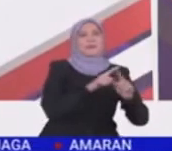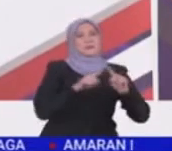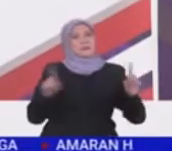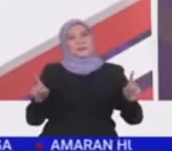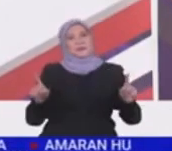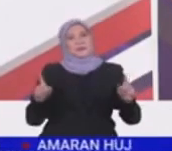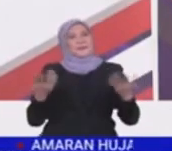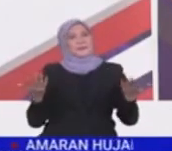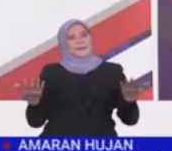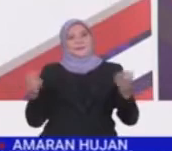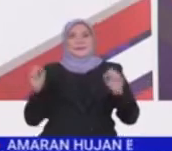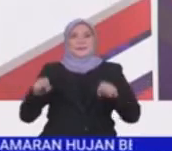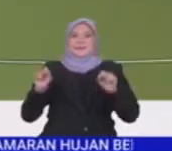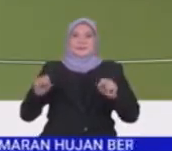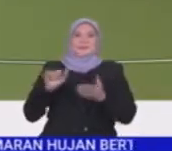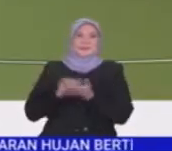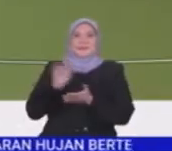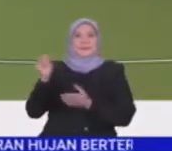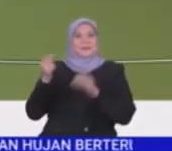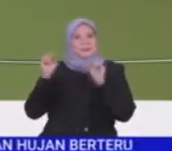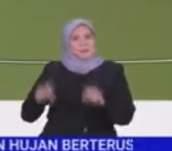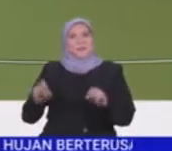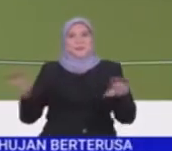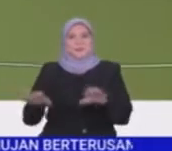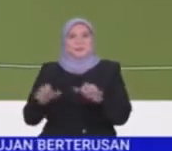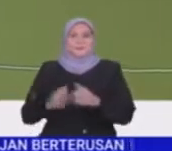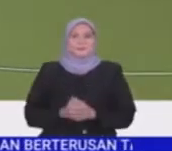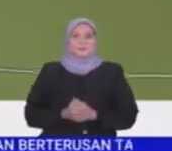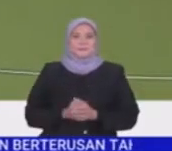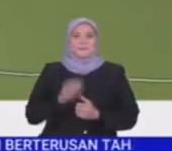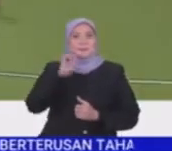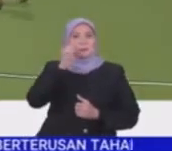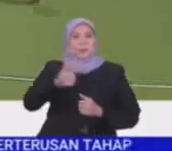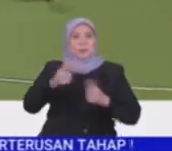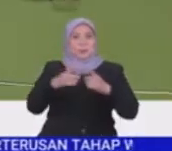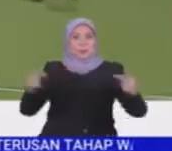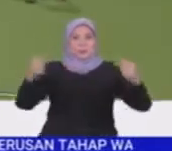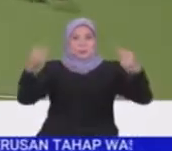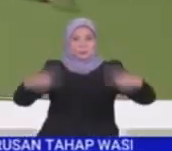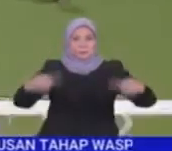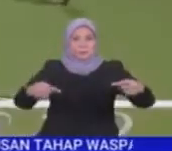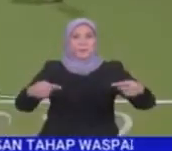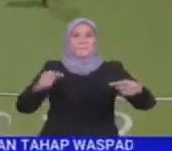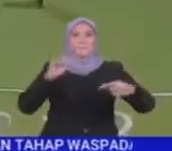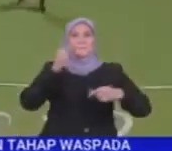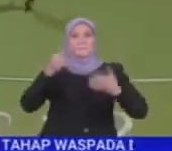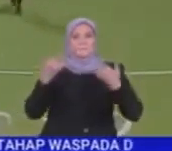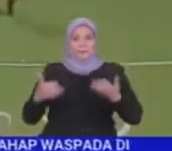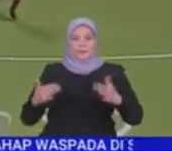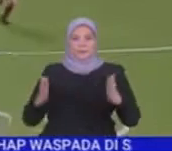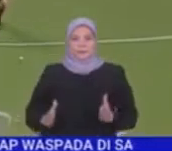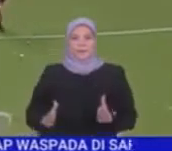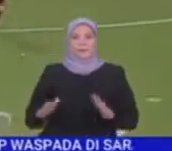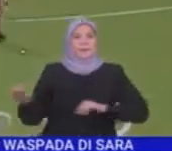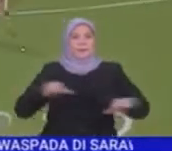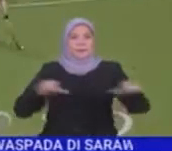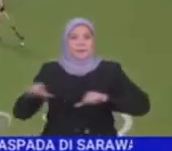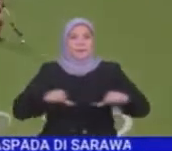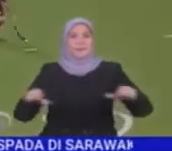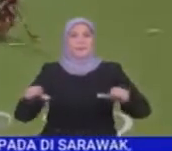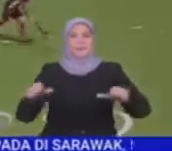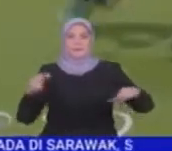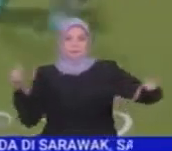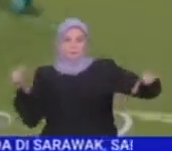setakat itu je yang kita mampu lakukan. Menentang Jepun esok, beliau mengharapkan pemain-pemainnya beraksi lebih agresif ketika